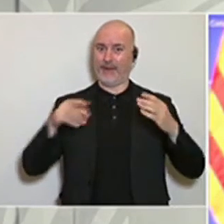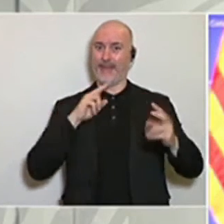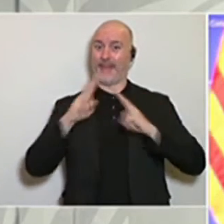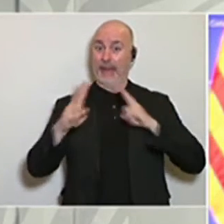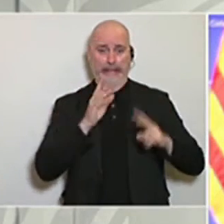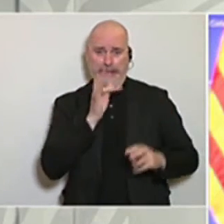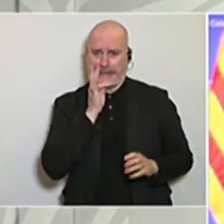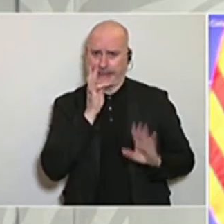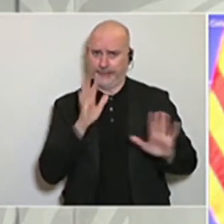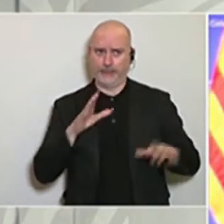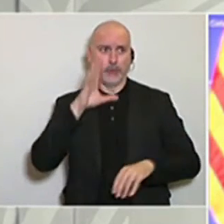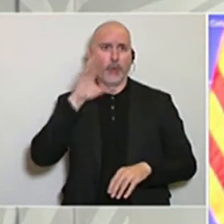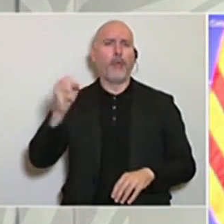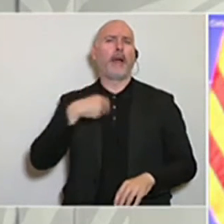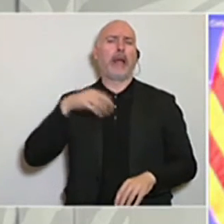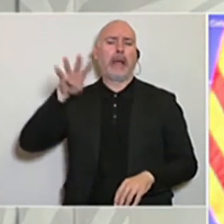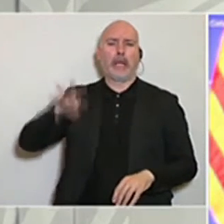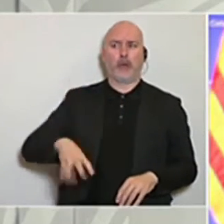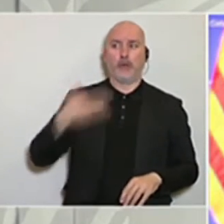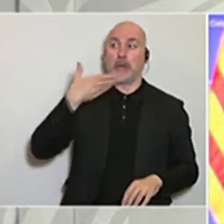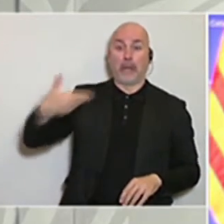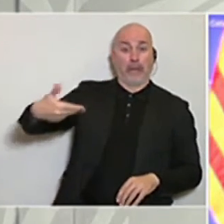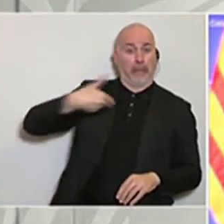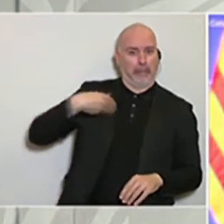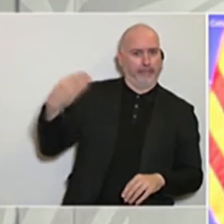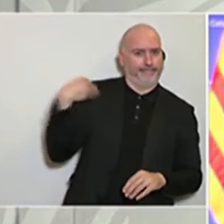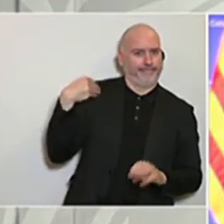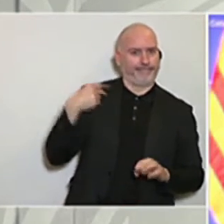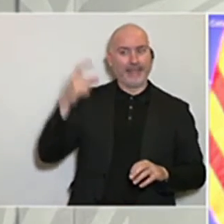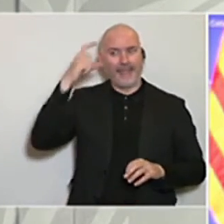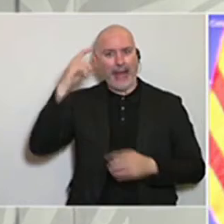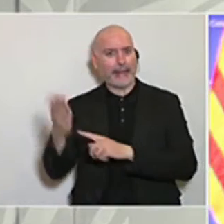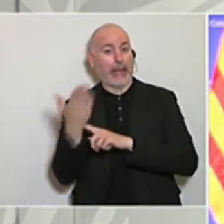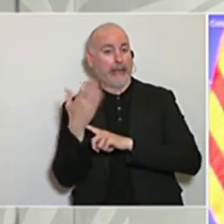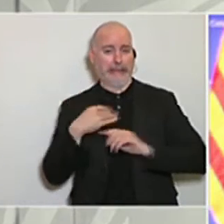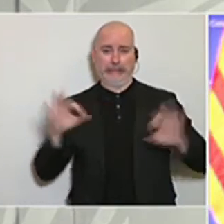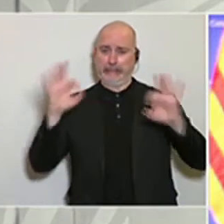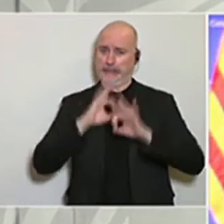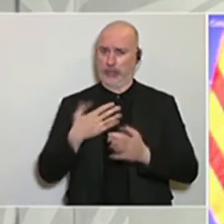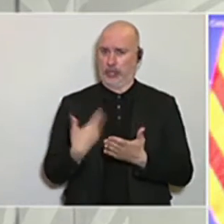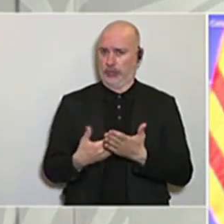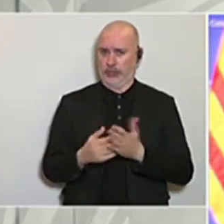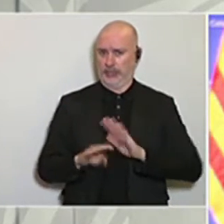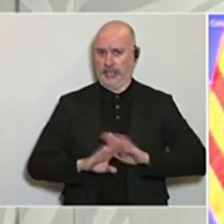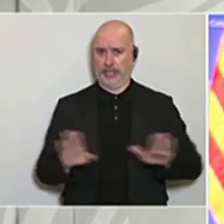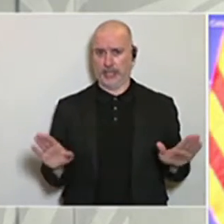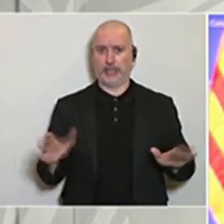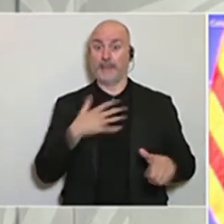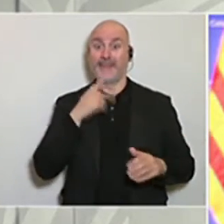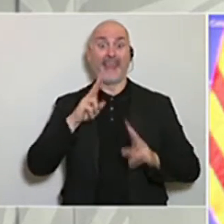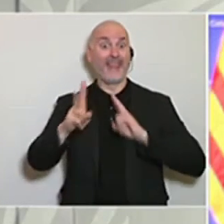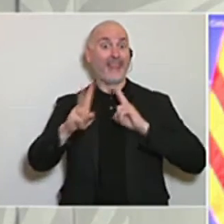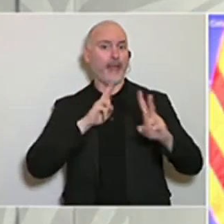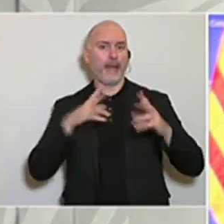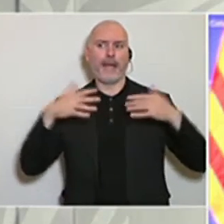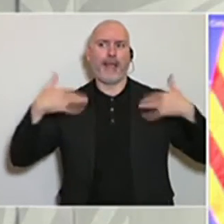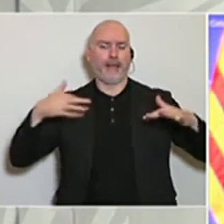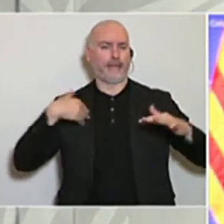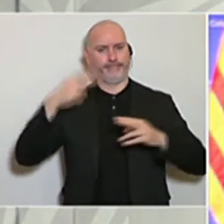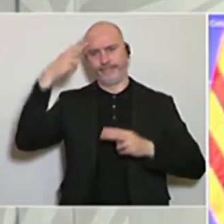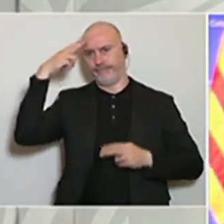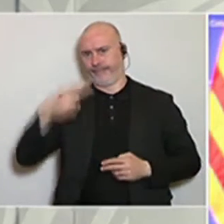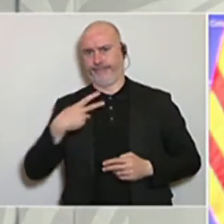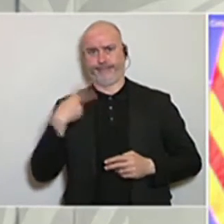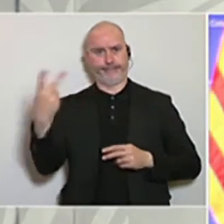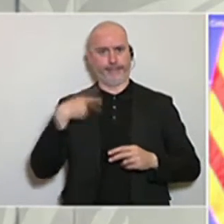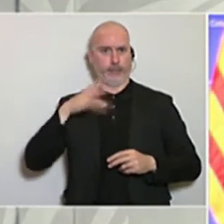consta cap proposta de data per la taula de diàleg. Nosaltres creiem que el diàleg precisament passa pel respecte entre governs i el respecte entre governs